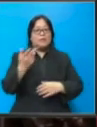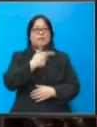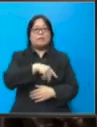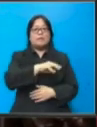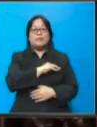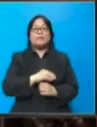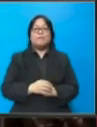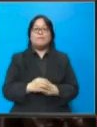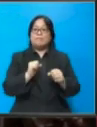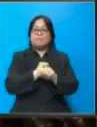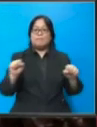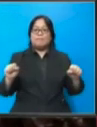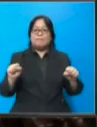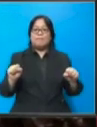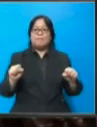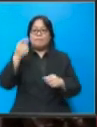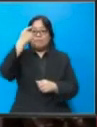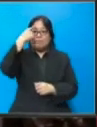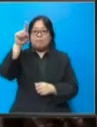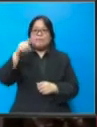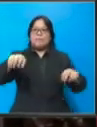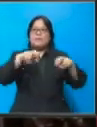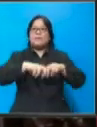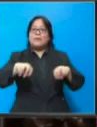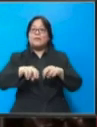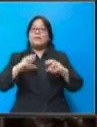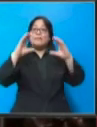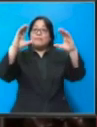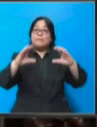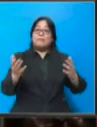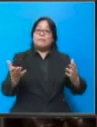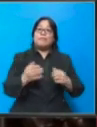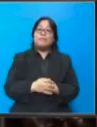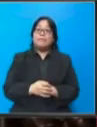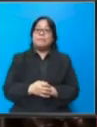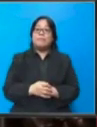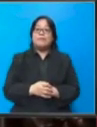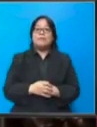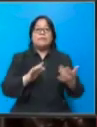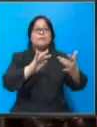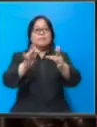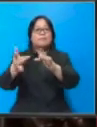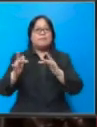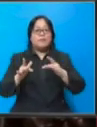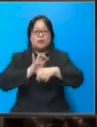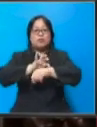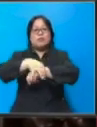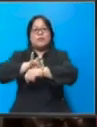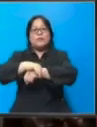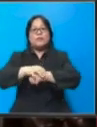kementerian bersedia untuk mengkaji pendekatan dari segi liputan